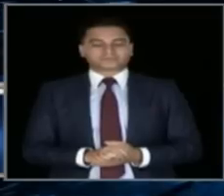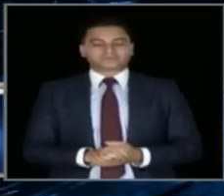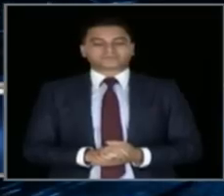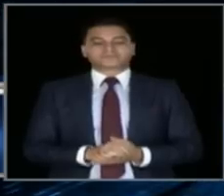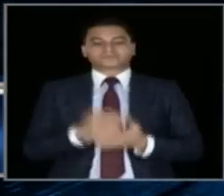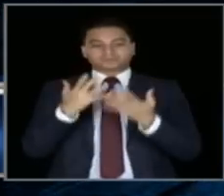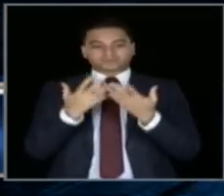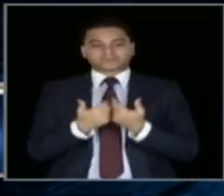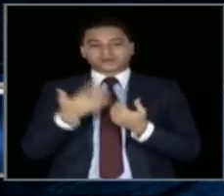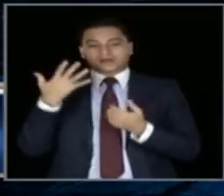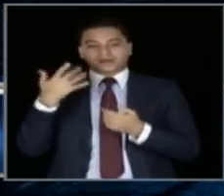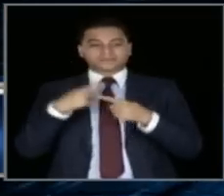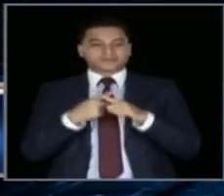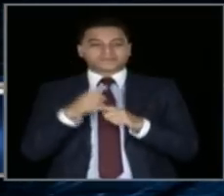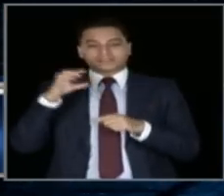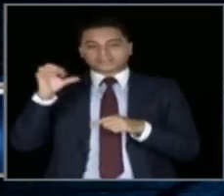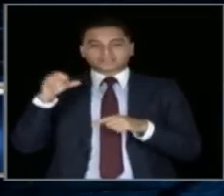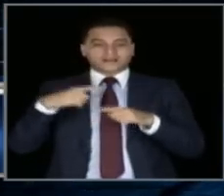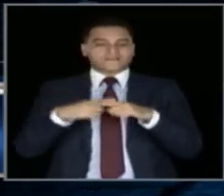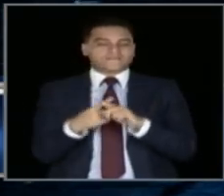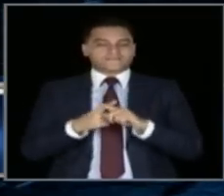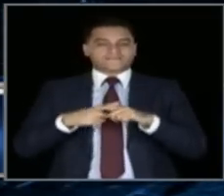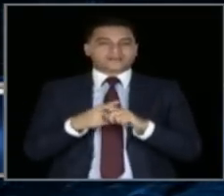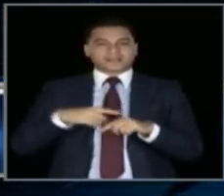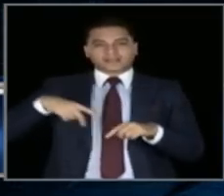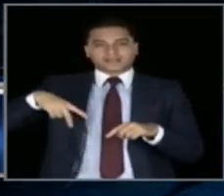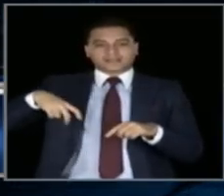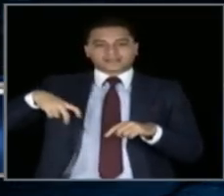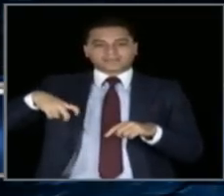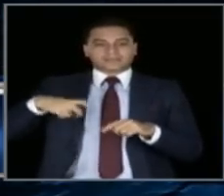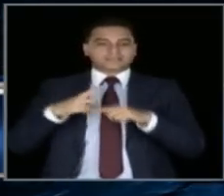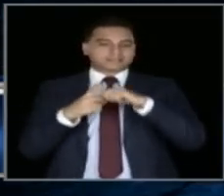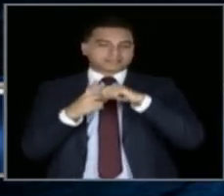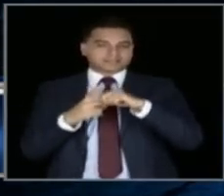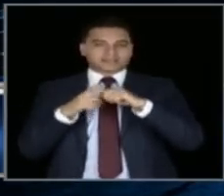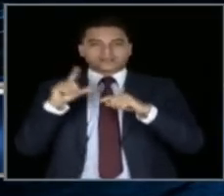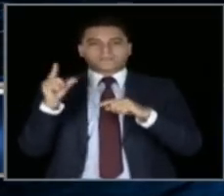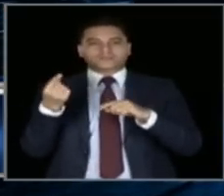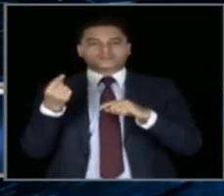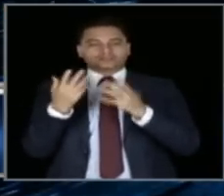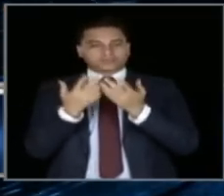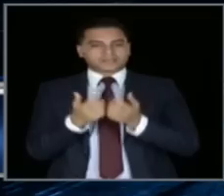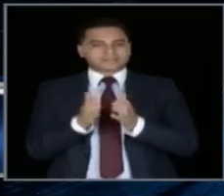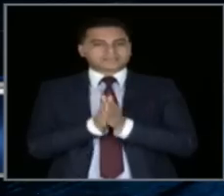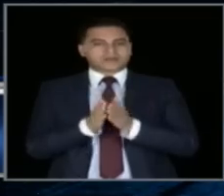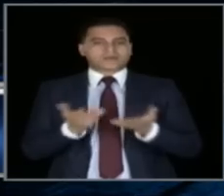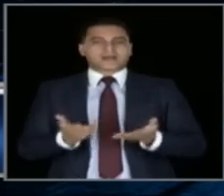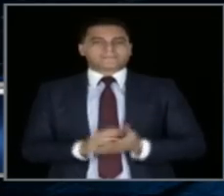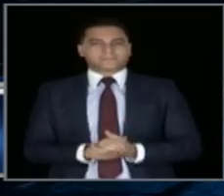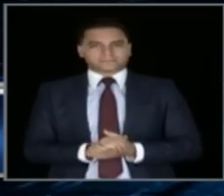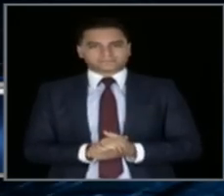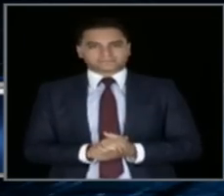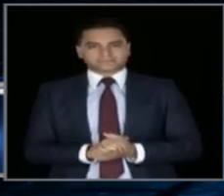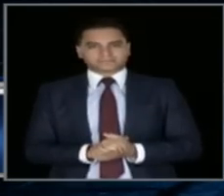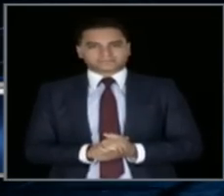حل المسألة الآتية: 5 في 9 في 80 زائد 15 يساوي كام؟